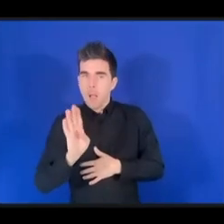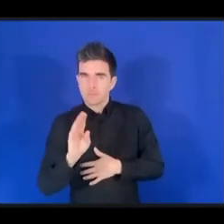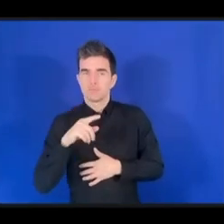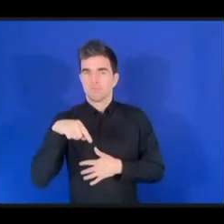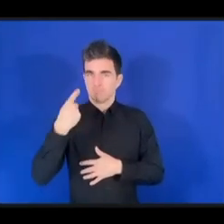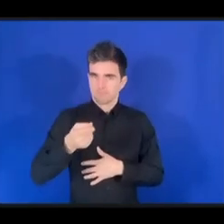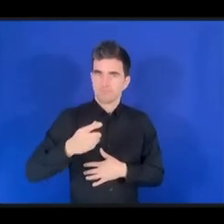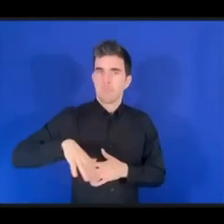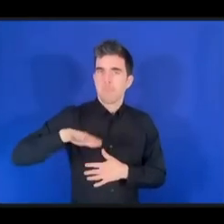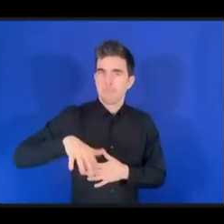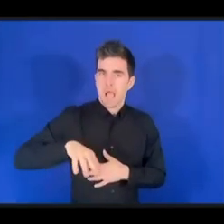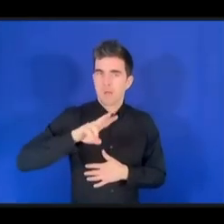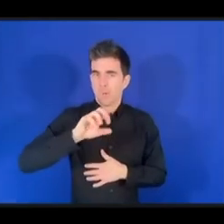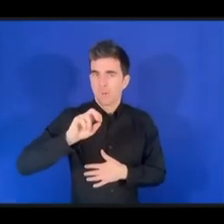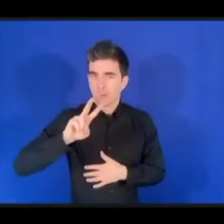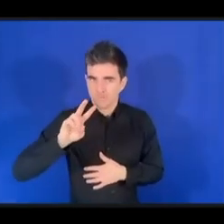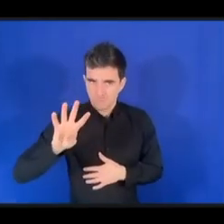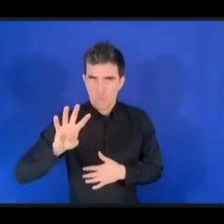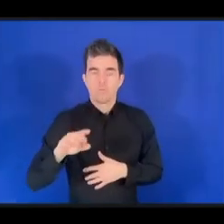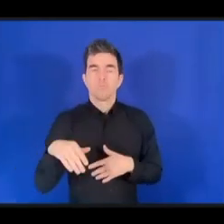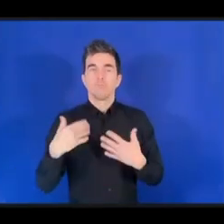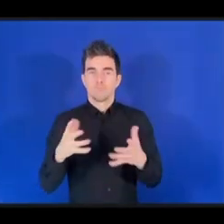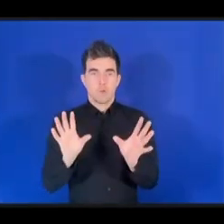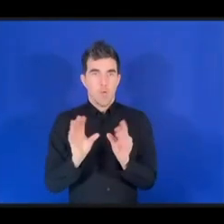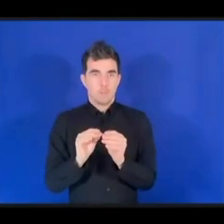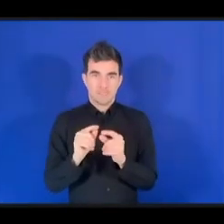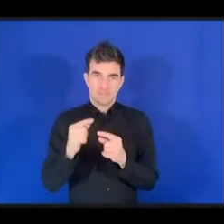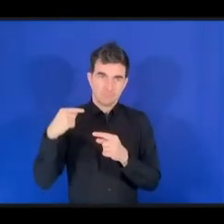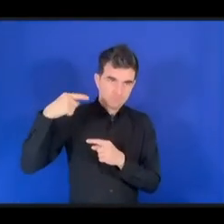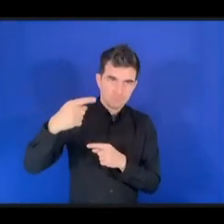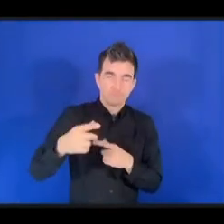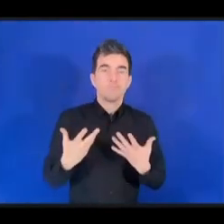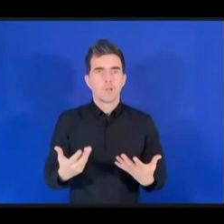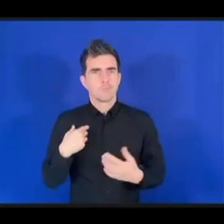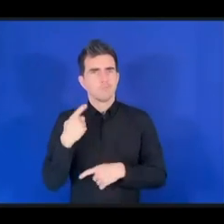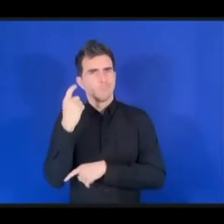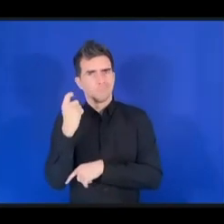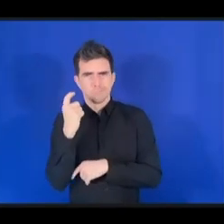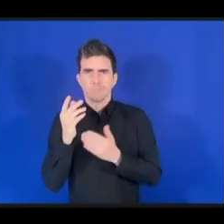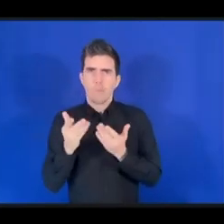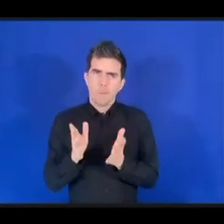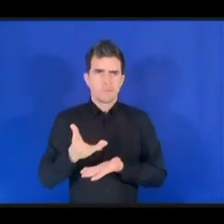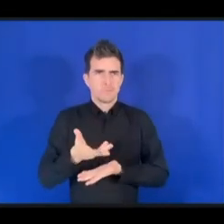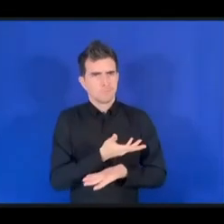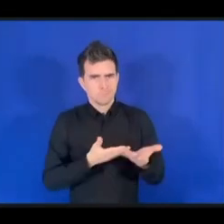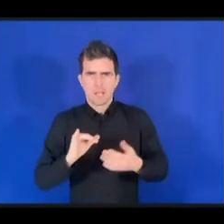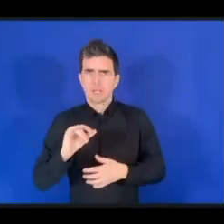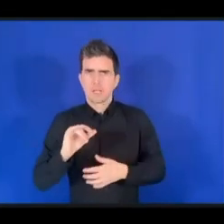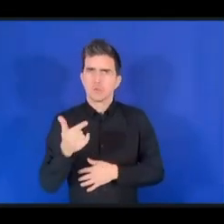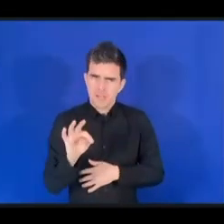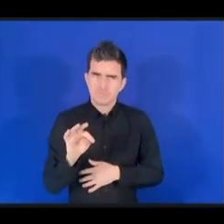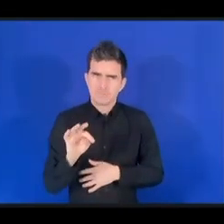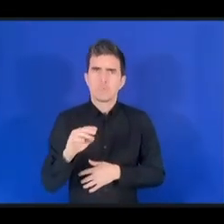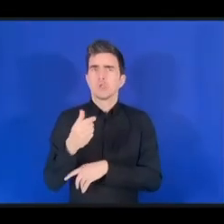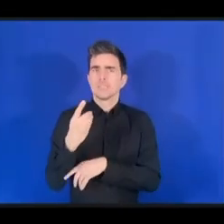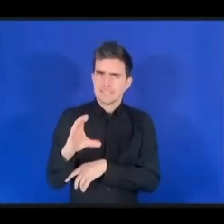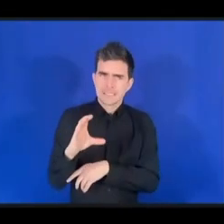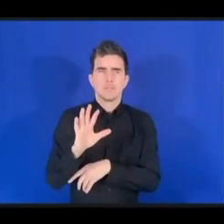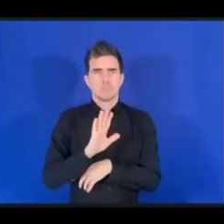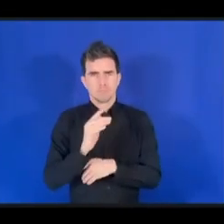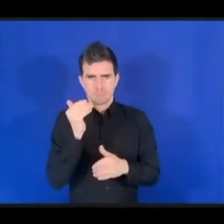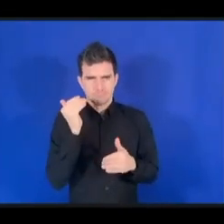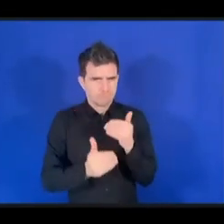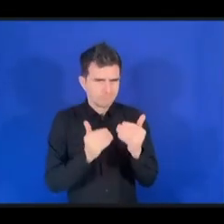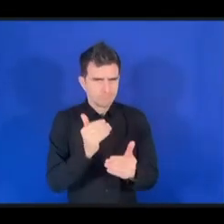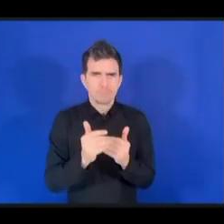gdcに関しましてですそして将来のインターネットガバガバナンスに関しましての課題に関しましてえ議論をいたしました何